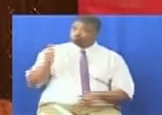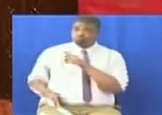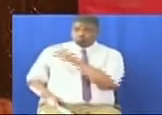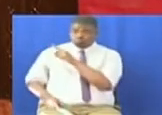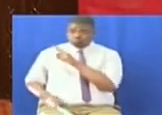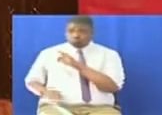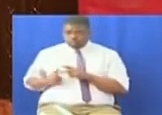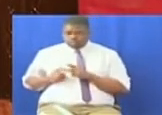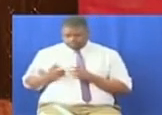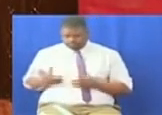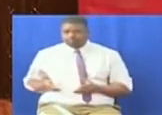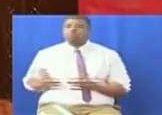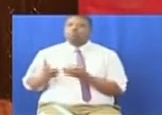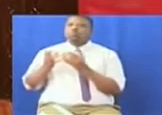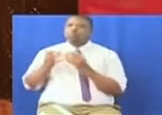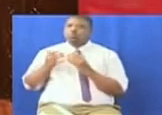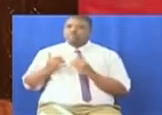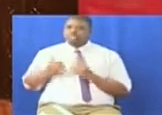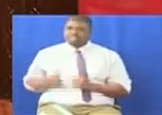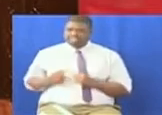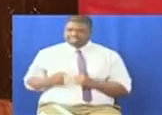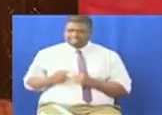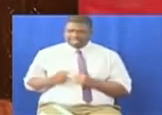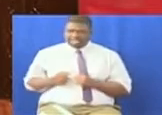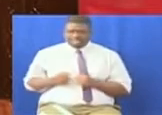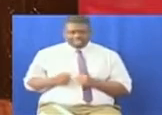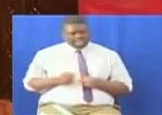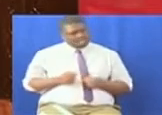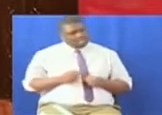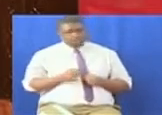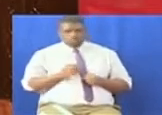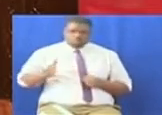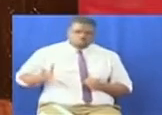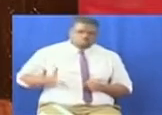kwa kutuepisha na maafa yaliyotarajiwa.